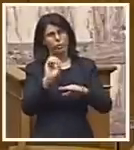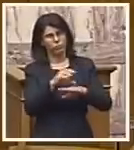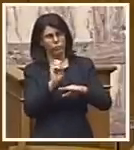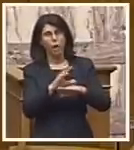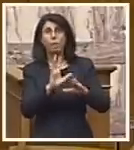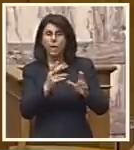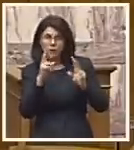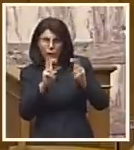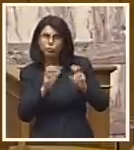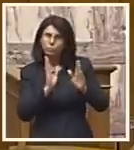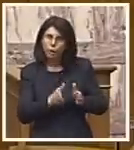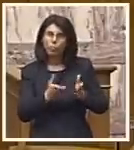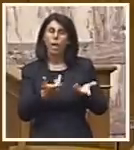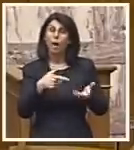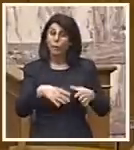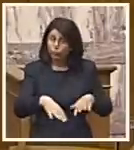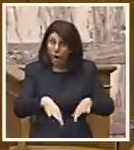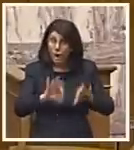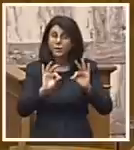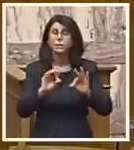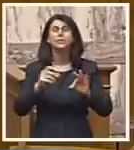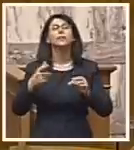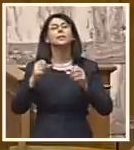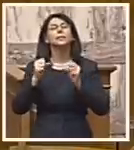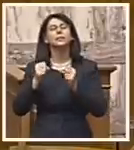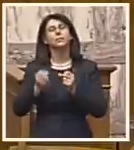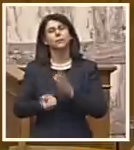πρώτη φορά βάσεις για ένα σύστημα πρωτοβάθμιας φροντίδας και υγείας.